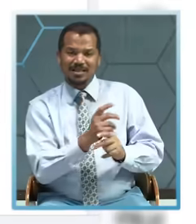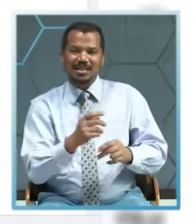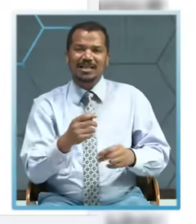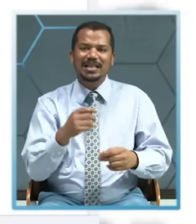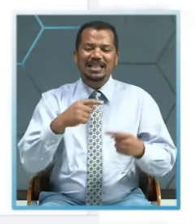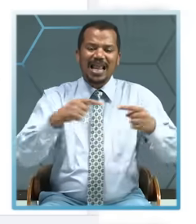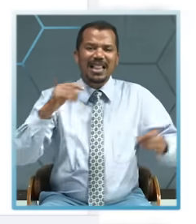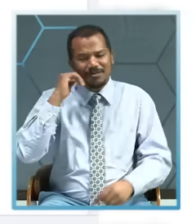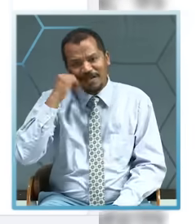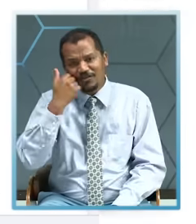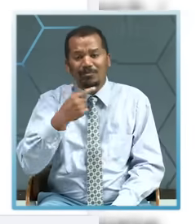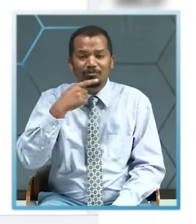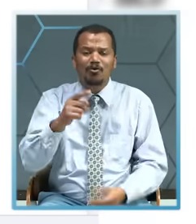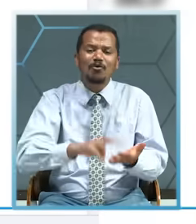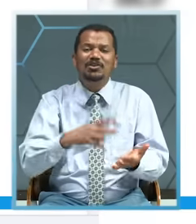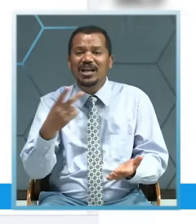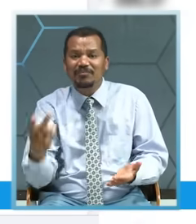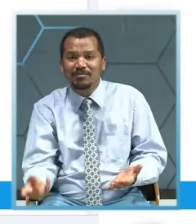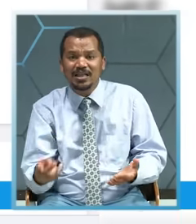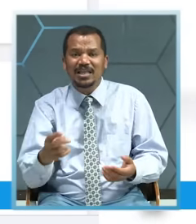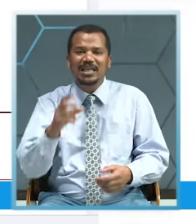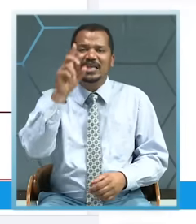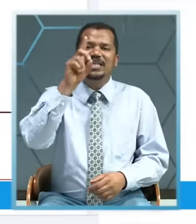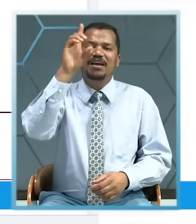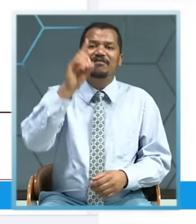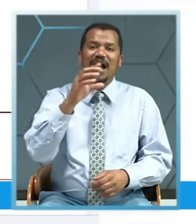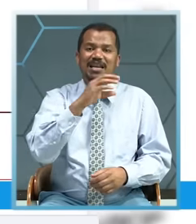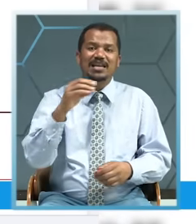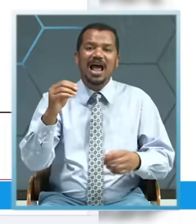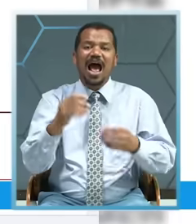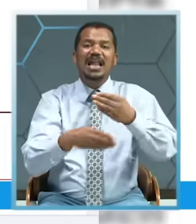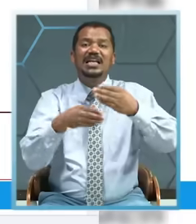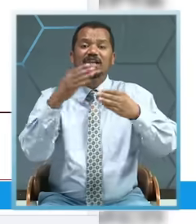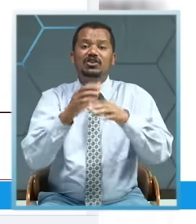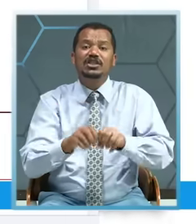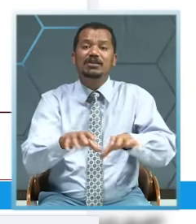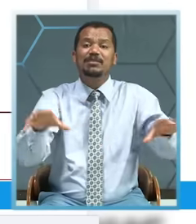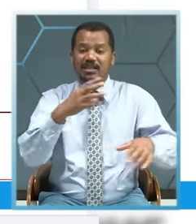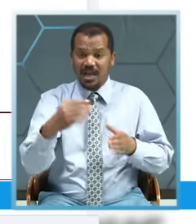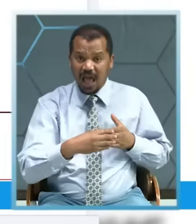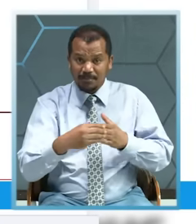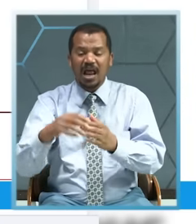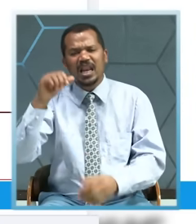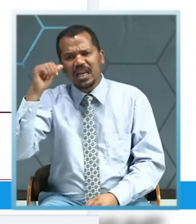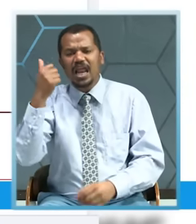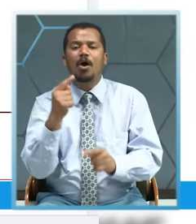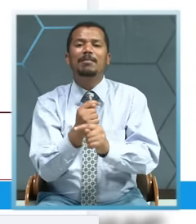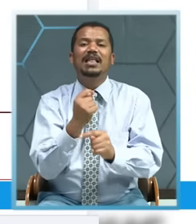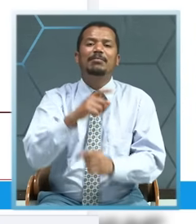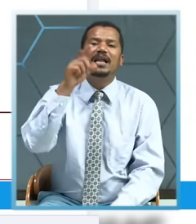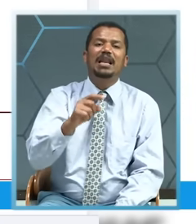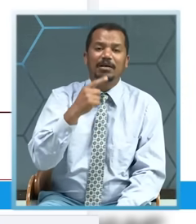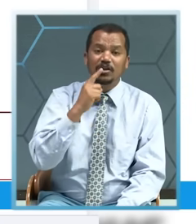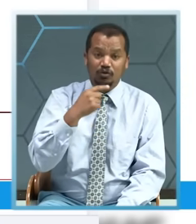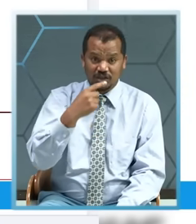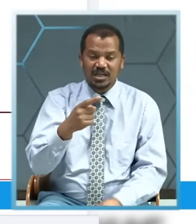የሚጠብቅበት ጥላት የሚሸማቀቅበት ብሎም የሚሸነፍበት የይፋዊና ህቡ አደረጃጀቶች ስምሪትና አመራር ሌላው